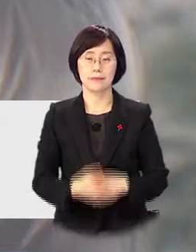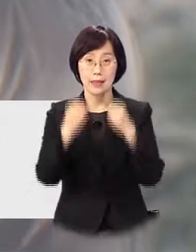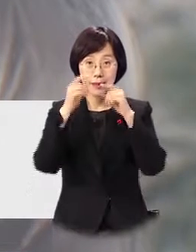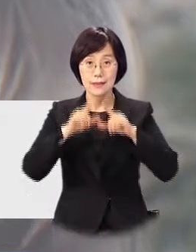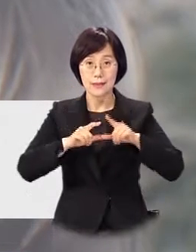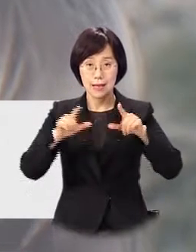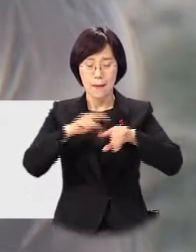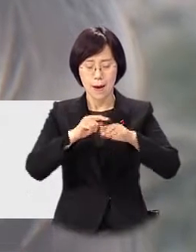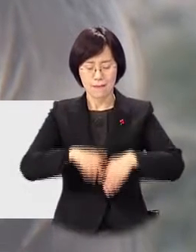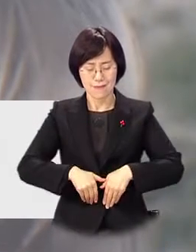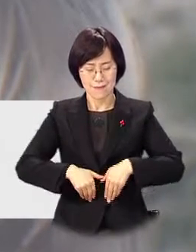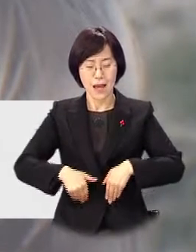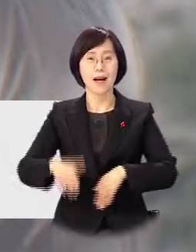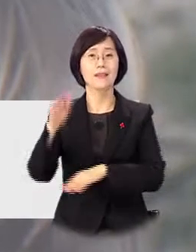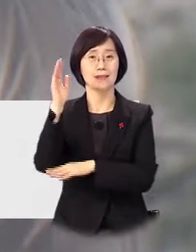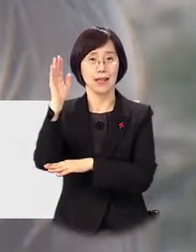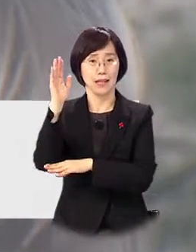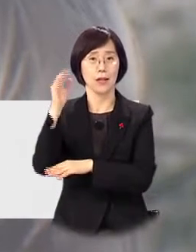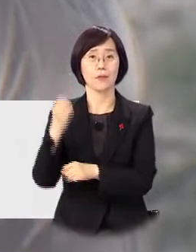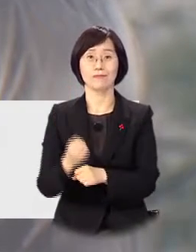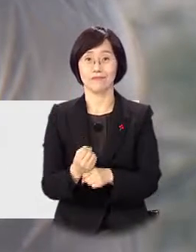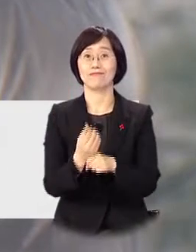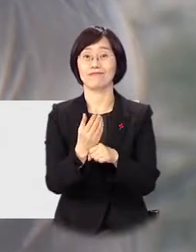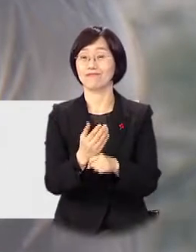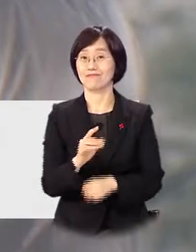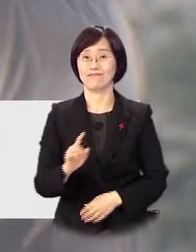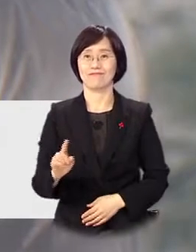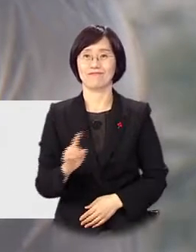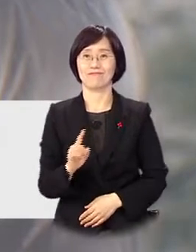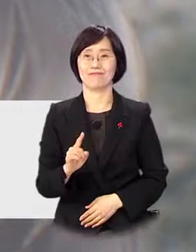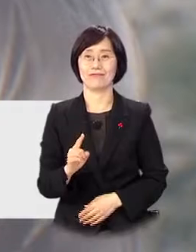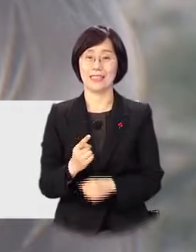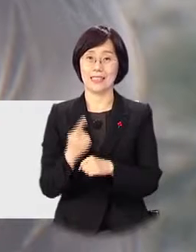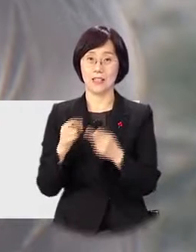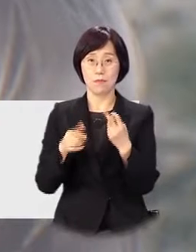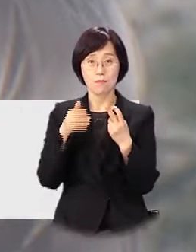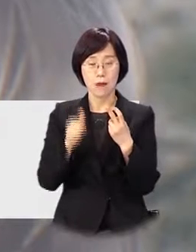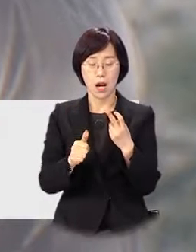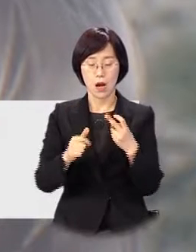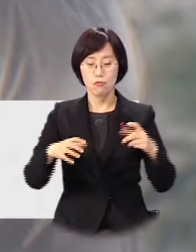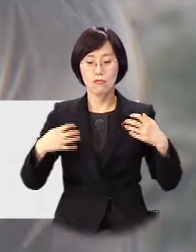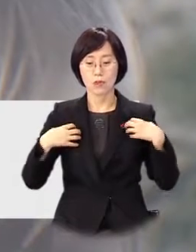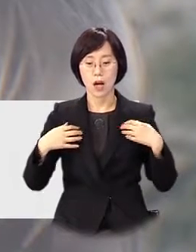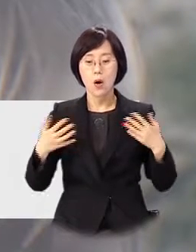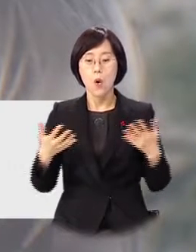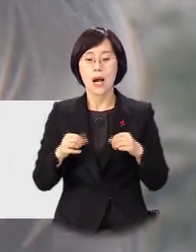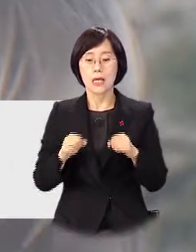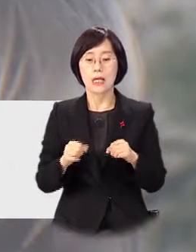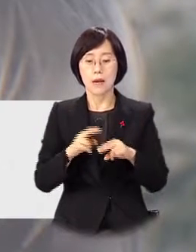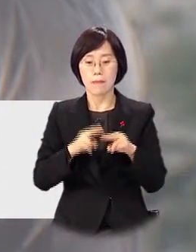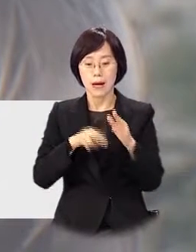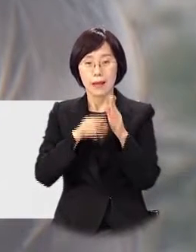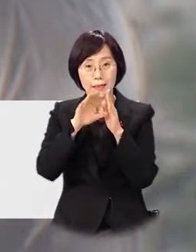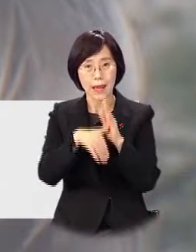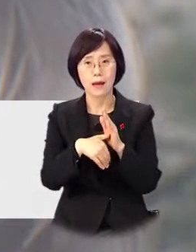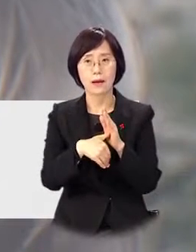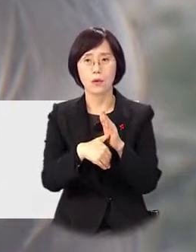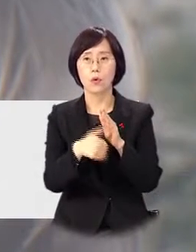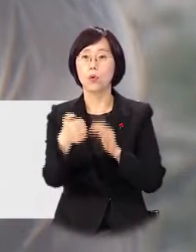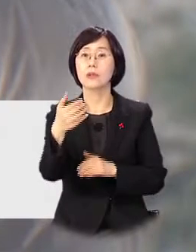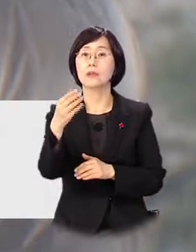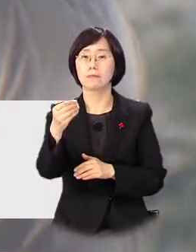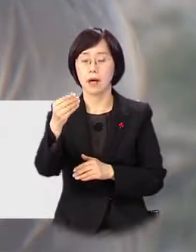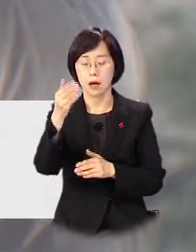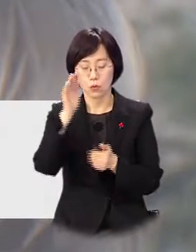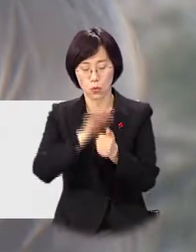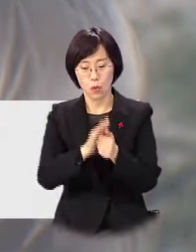새해 마음을 따뜻하게 하는 미담 소식 하나 전해드립니다. 지난해 연말 구청 환경미화원을 퇴직하면서 50여만